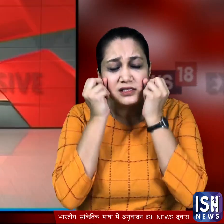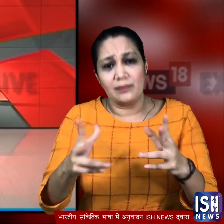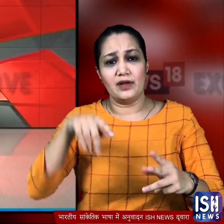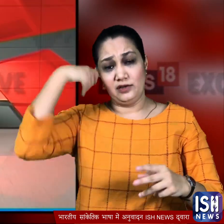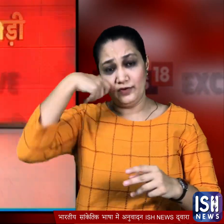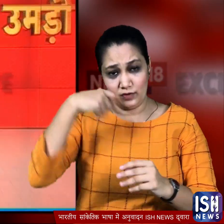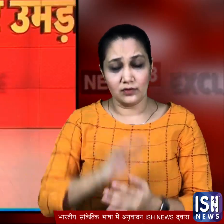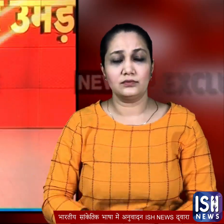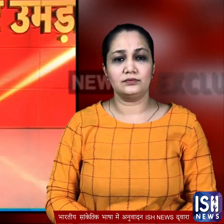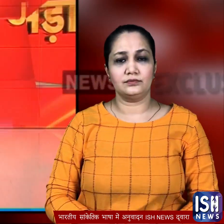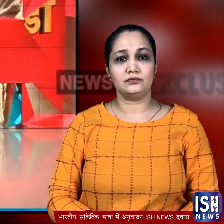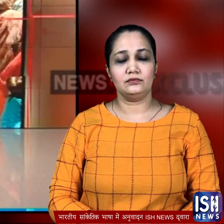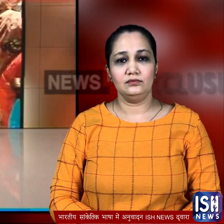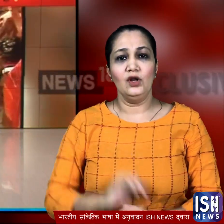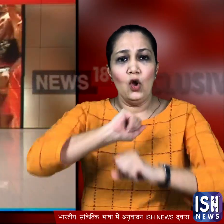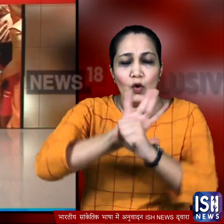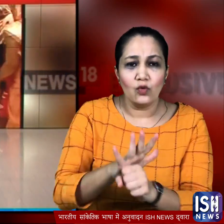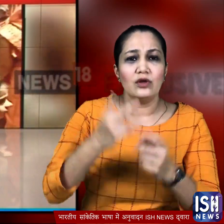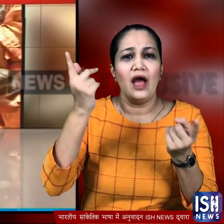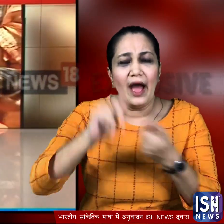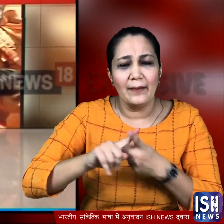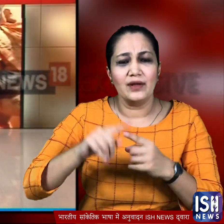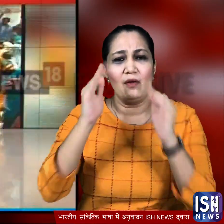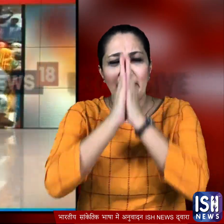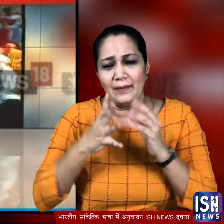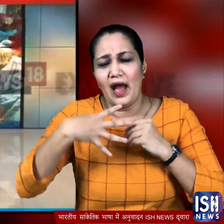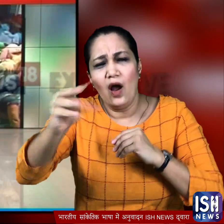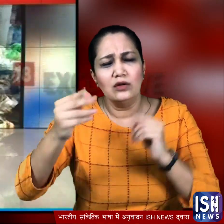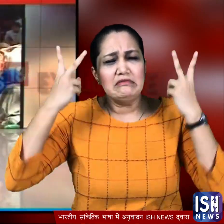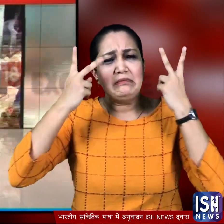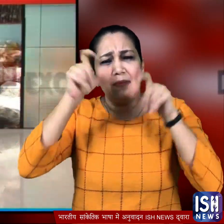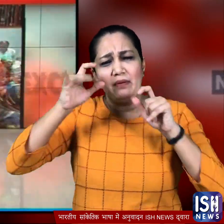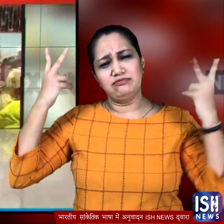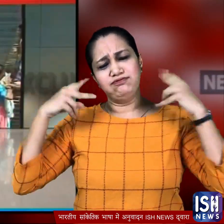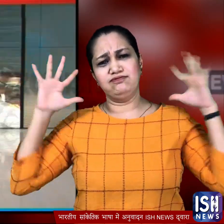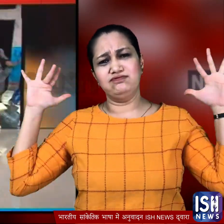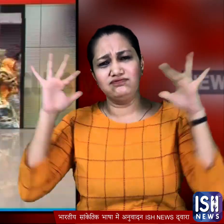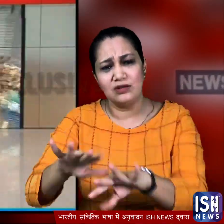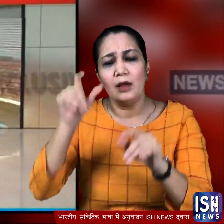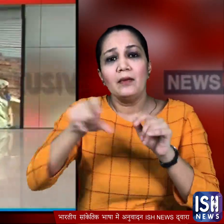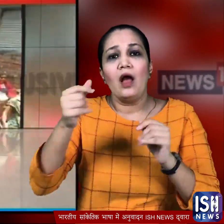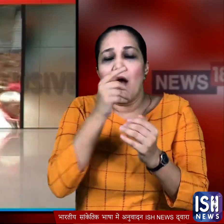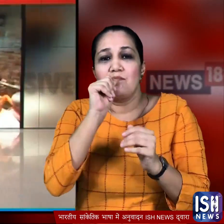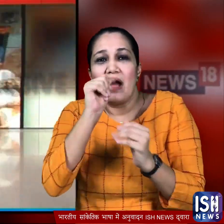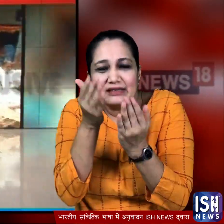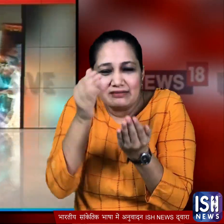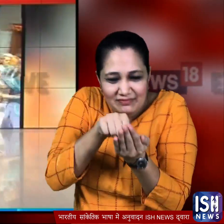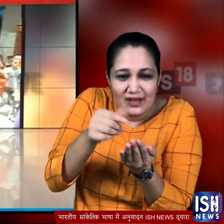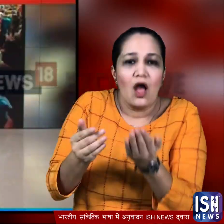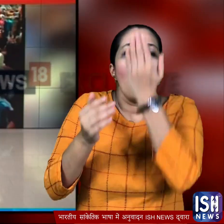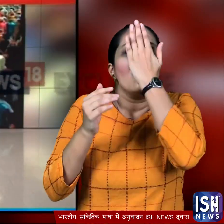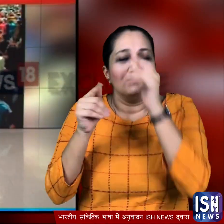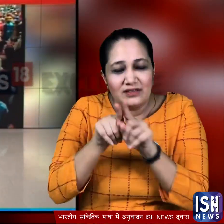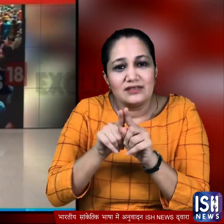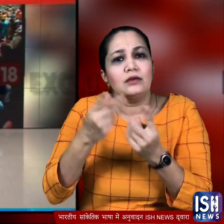वाली कुछ तस्वीरें सामने आई। वहां कोरोना काल में एक मंदिर के बाहर लोगों का जमावड़ा लग गया। वो लोग मंदिर का जल पीने के लिए वहां जुटे। दावा किया